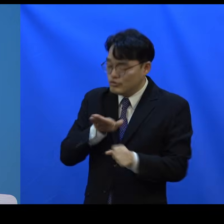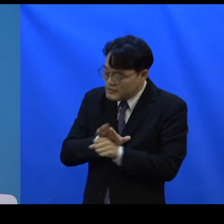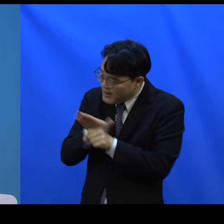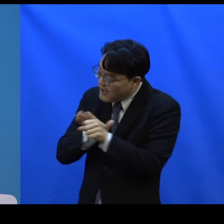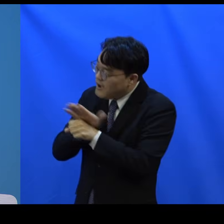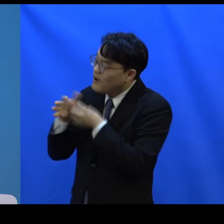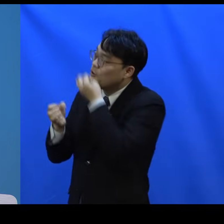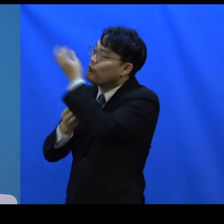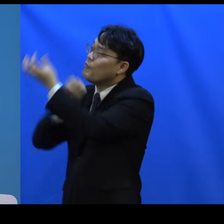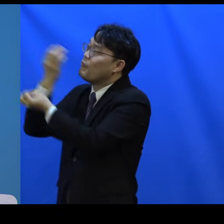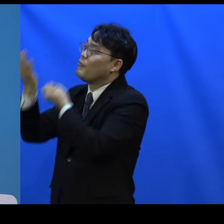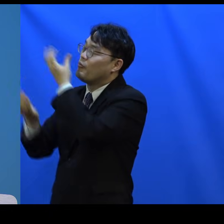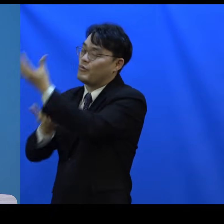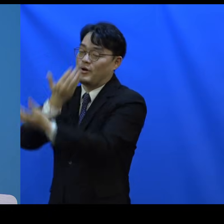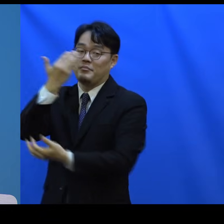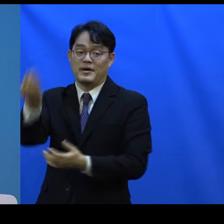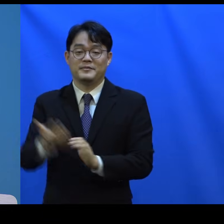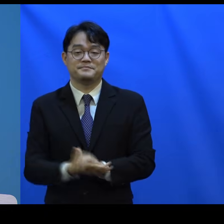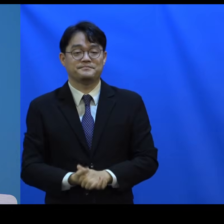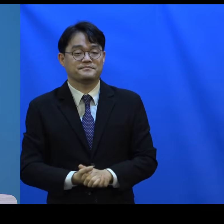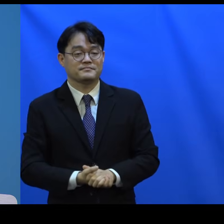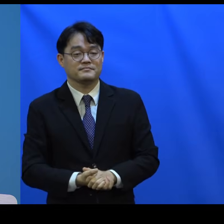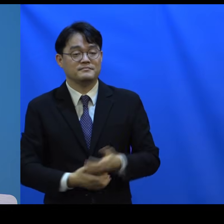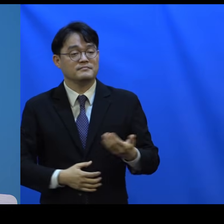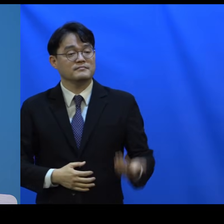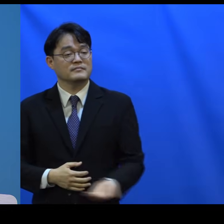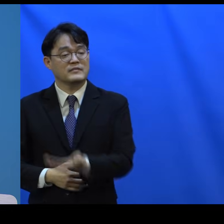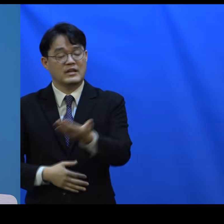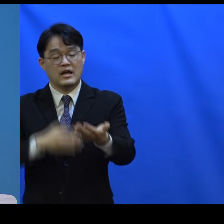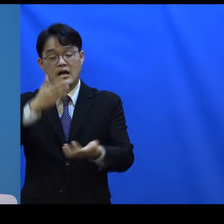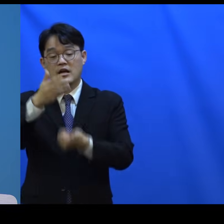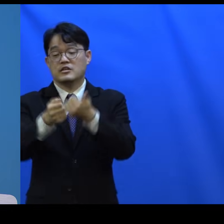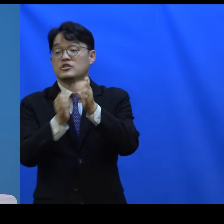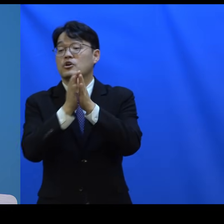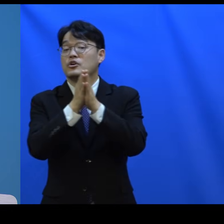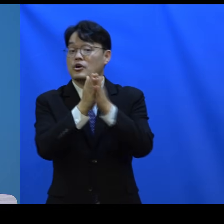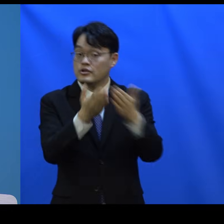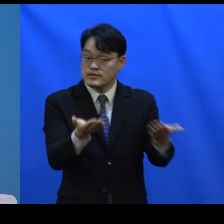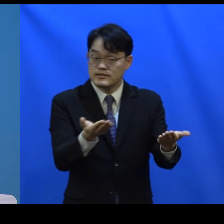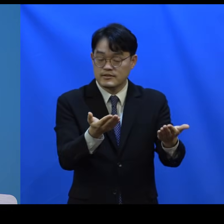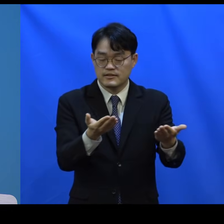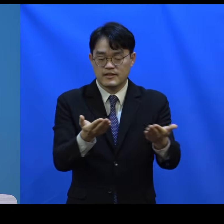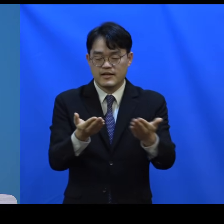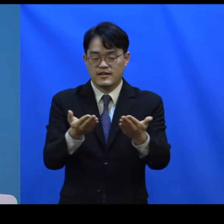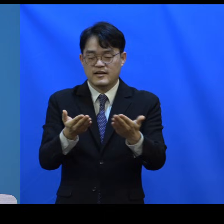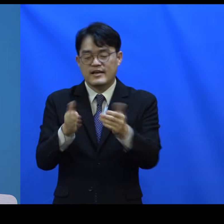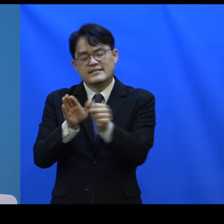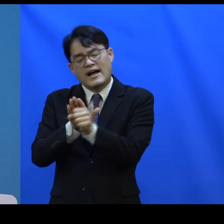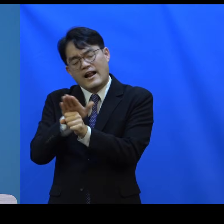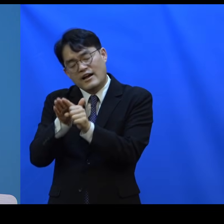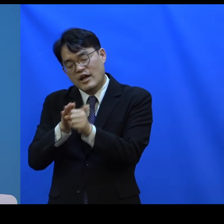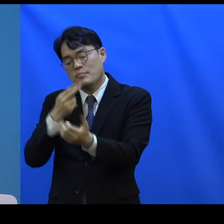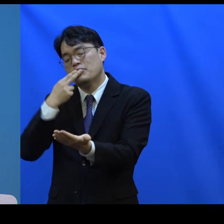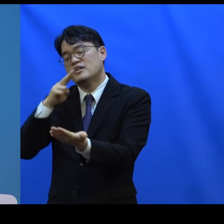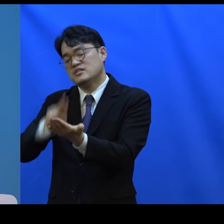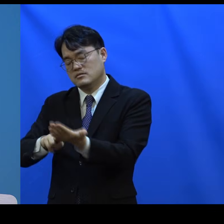이게 복음서에도 서신서가 많이 있는데 편지들이 많잖아요. 그러니까 이게 사실은 성경 전체가